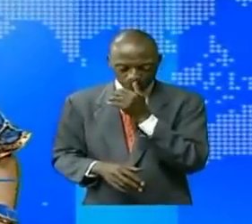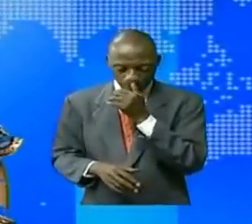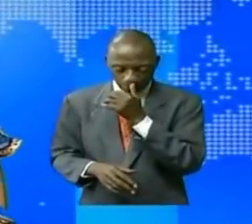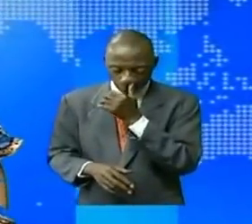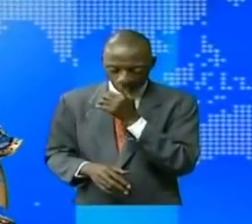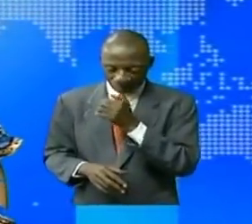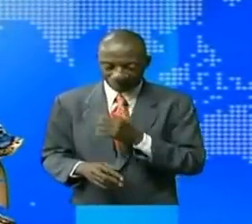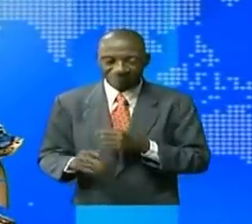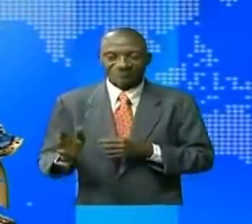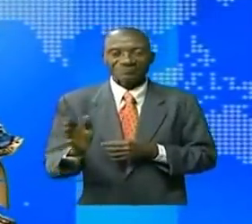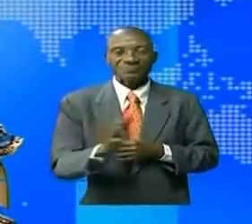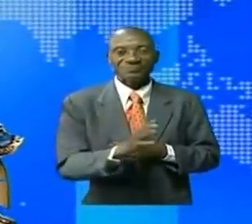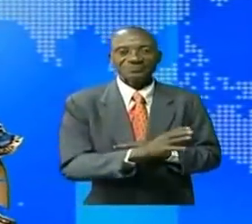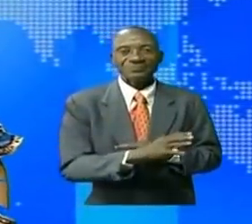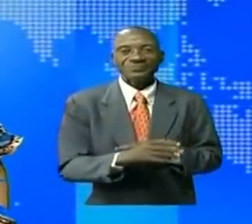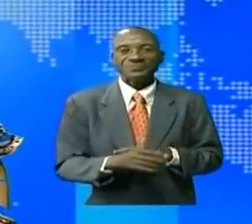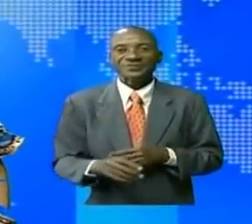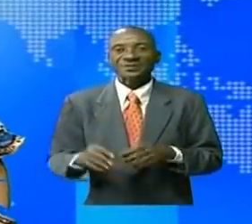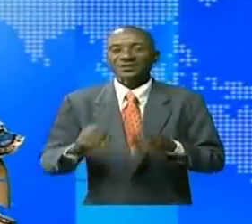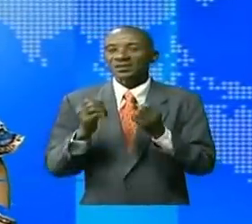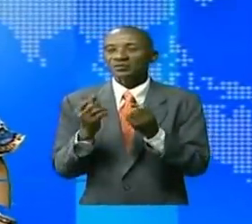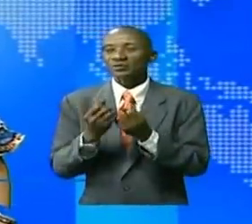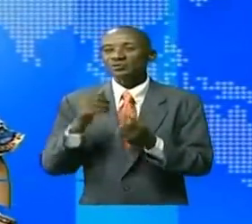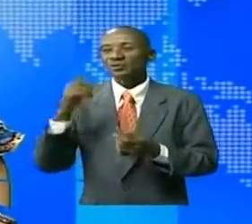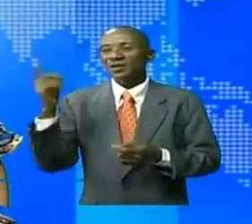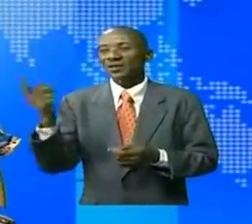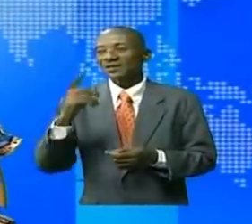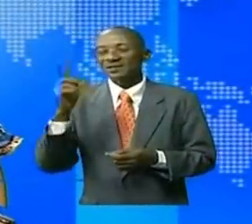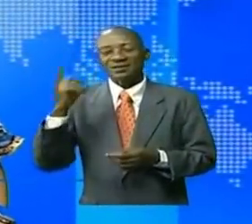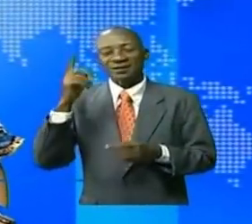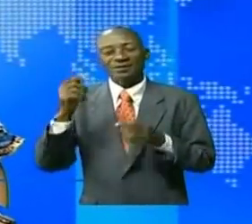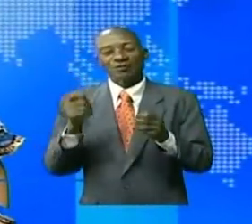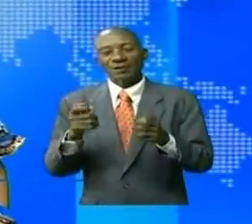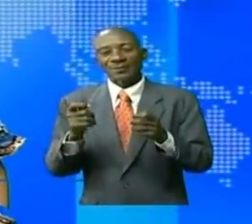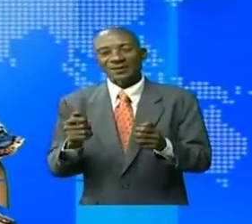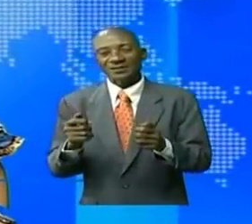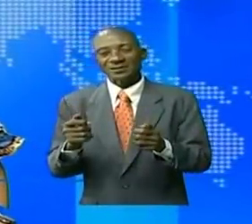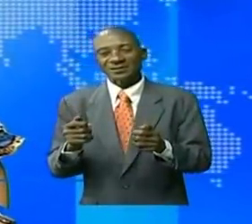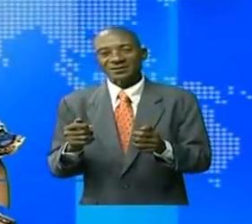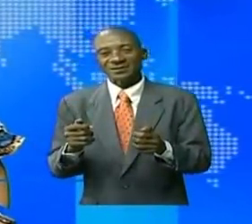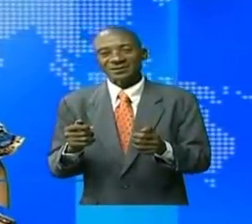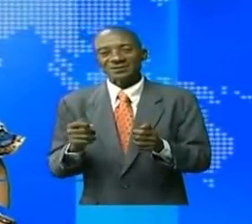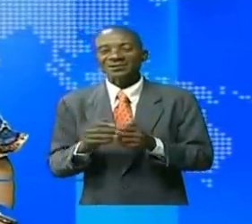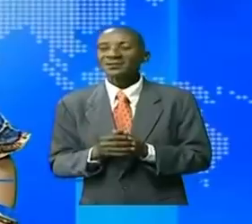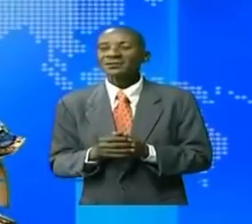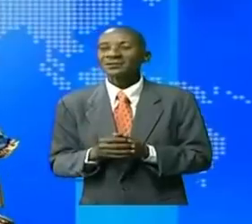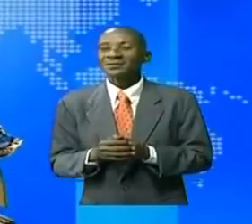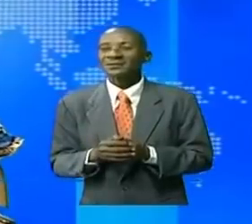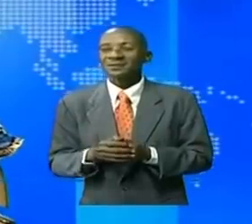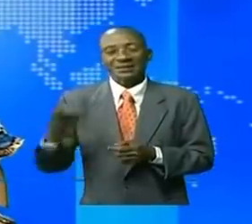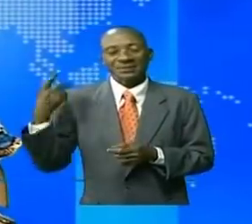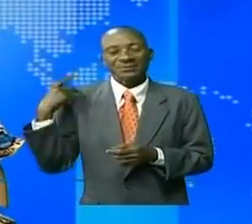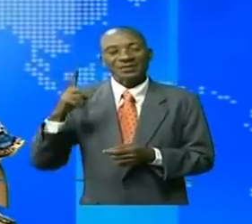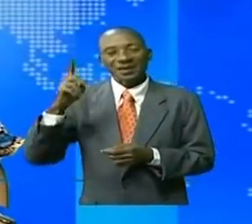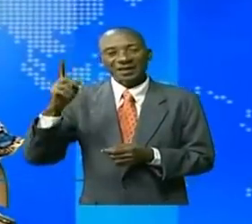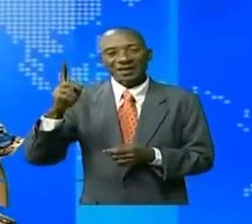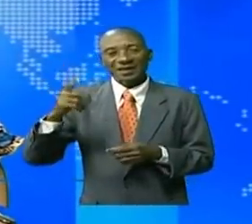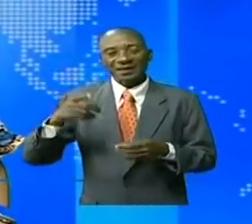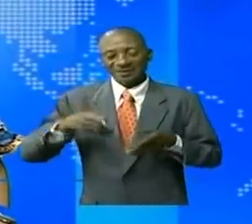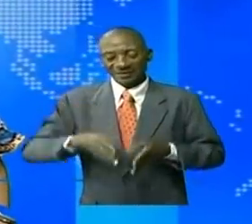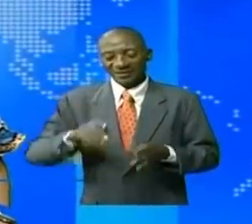L'Association internationale de presse d'appui au leadership a jeté son dévolu sur le député national élu de Yakoma dans le nord